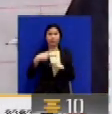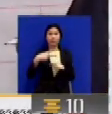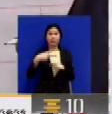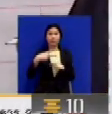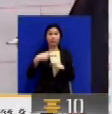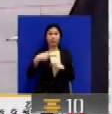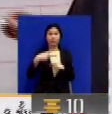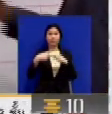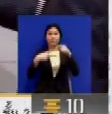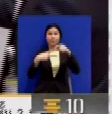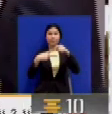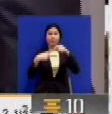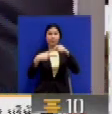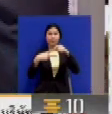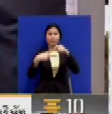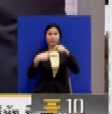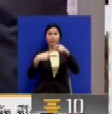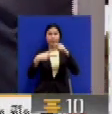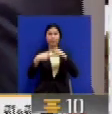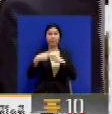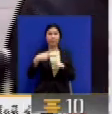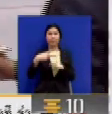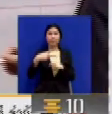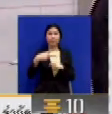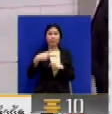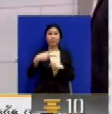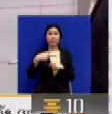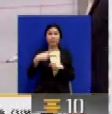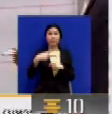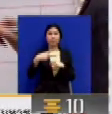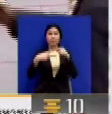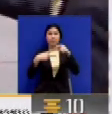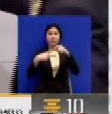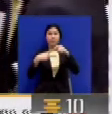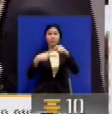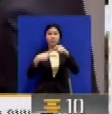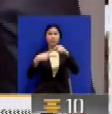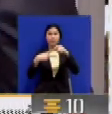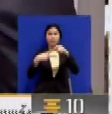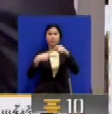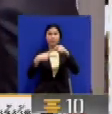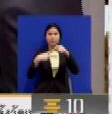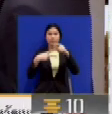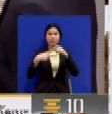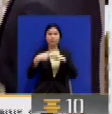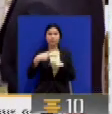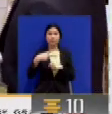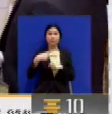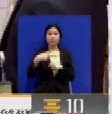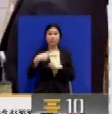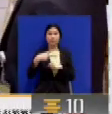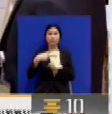ขอเลื่อนตำแหน่งประธานสภาไปเพราะว่าต้องการจะจับให้มั่นคันให้ตายว่าประชาธิปัต